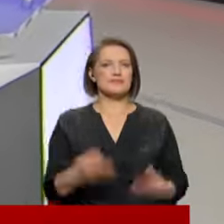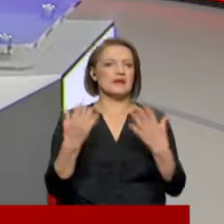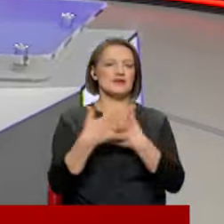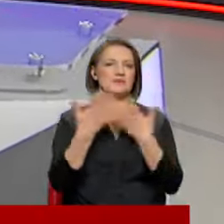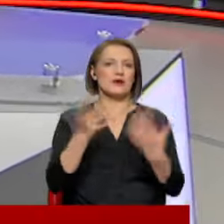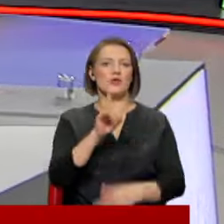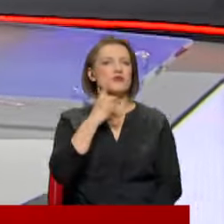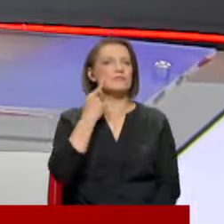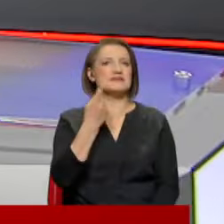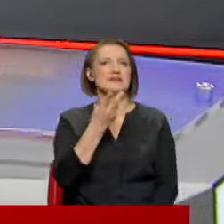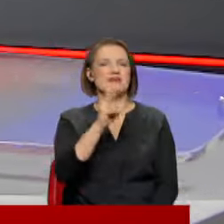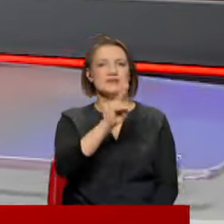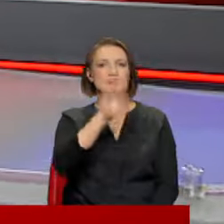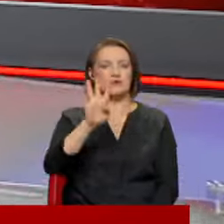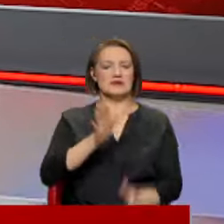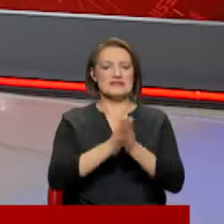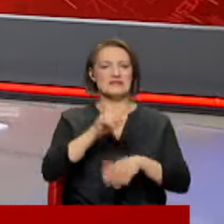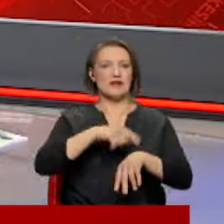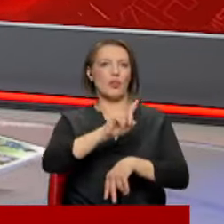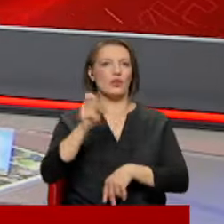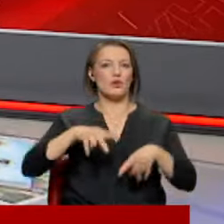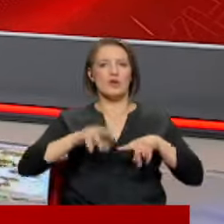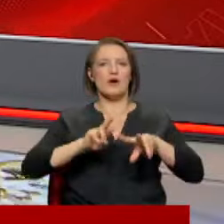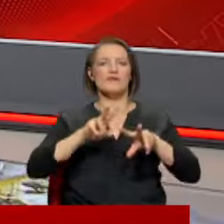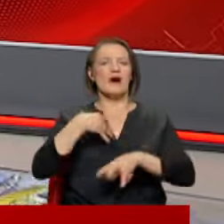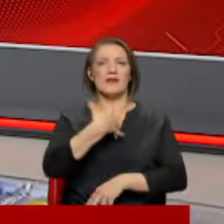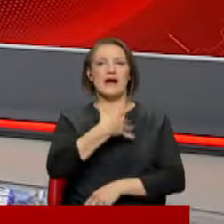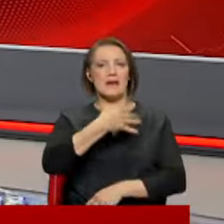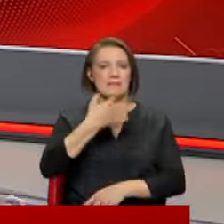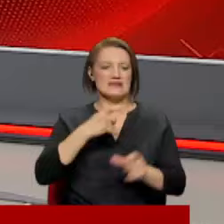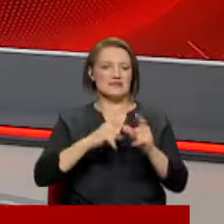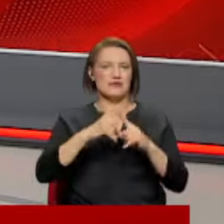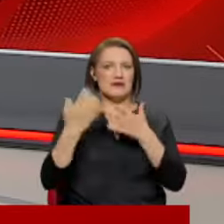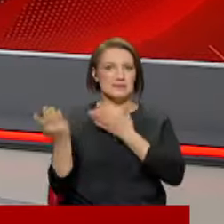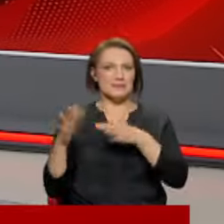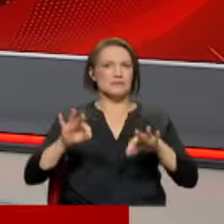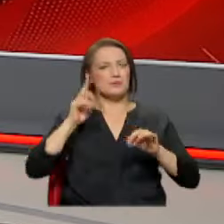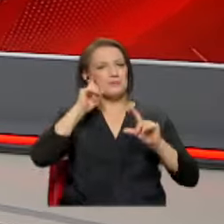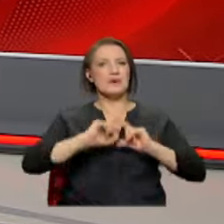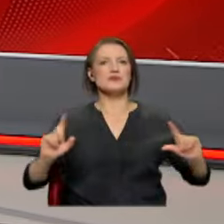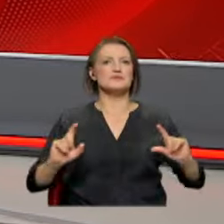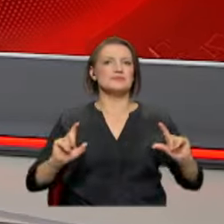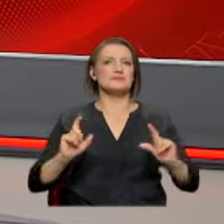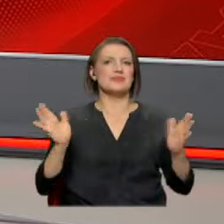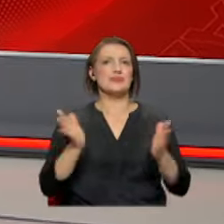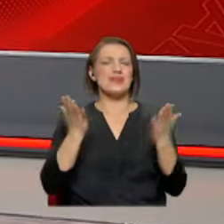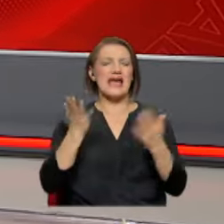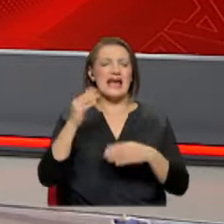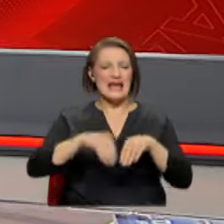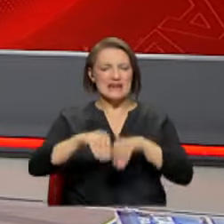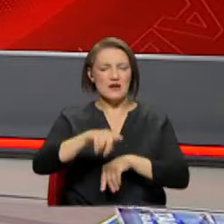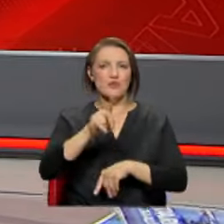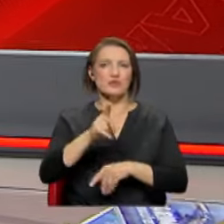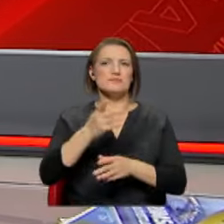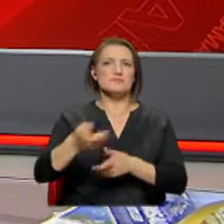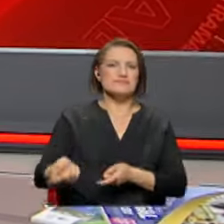İyi akşamlar. 14 Mayıs 2024 Salı saat 19. NOW Ana Haber'desiniz. Ben Selçuk Tepeli. Bugünkü etiketimiz ne ekersen onu